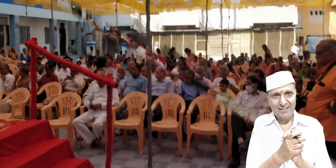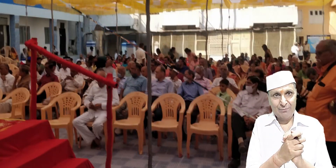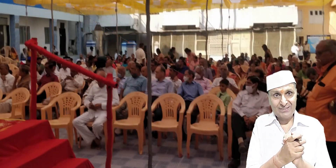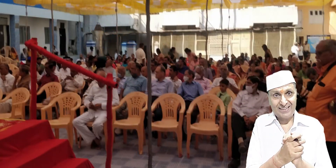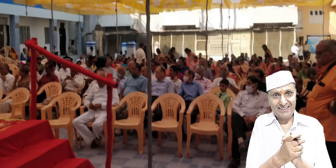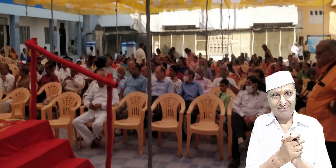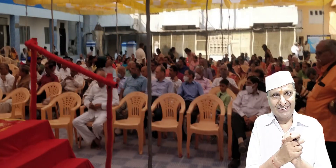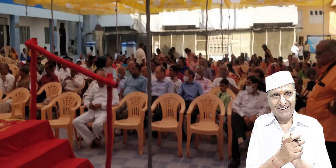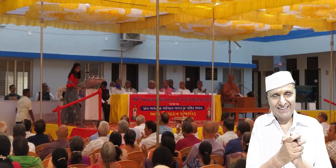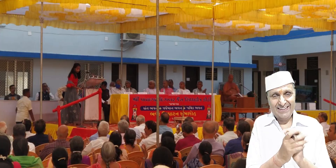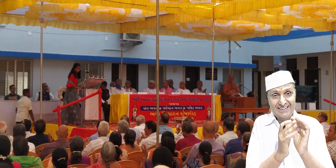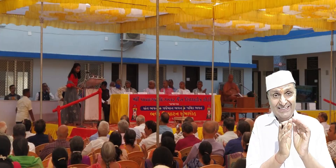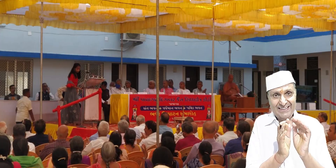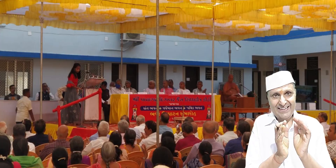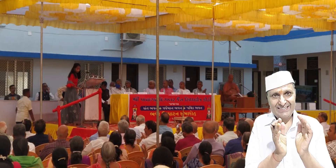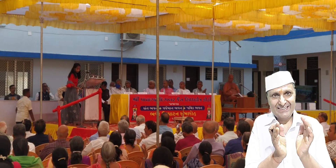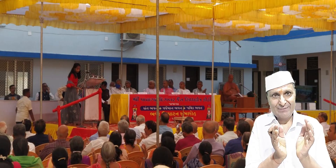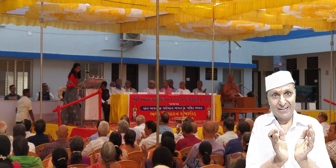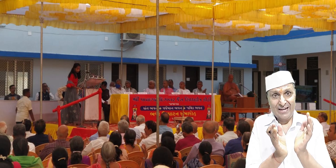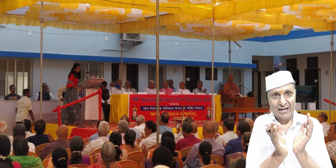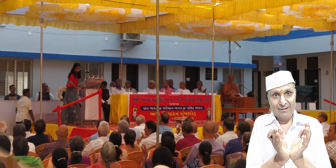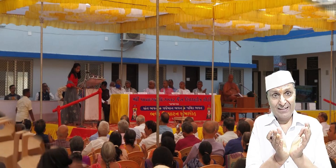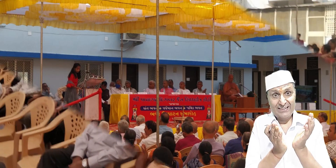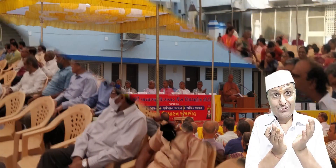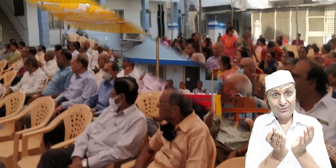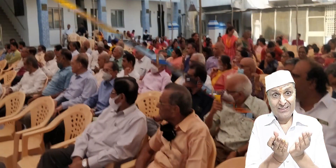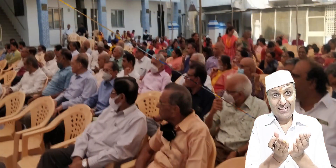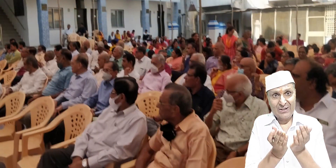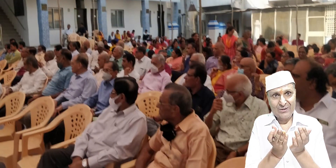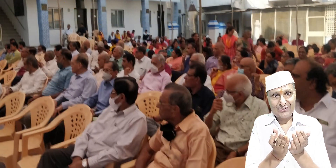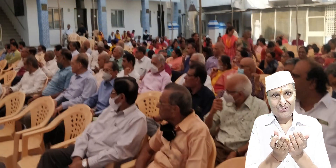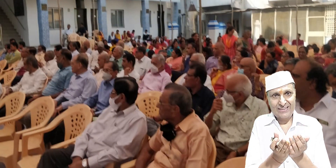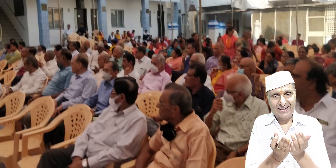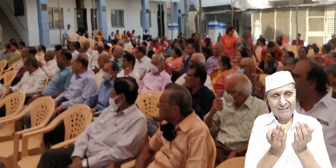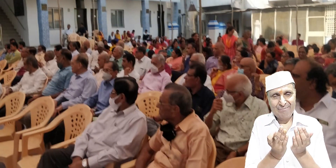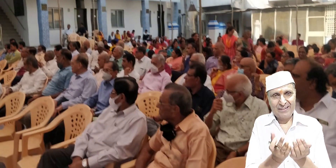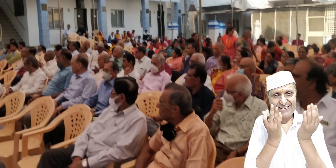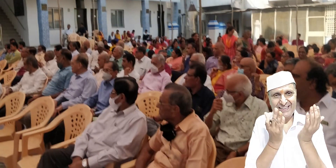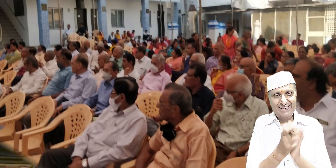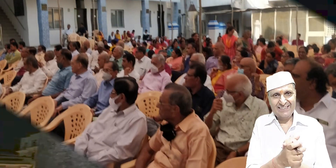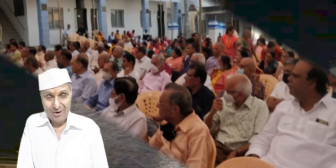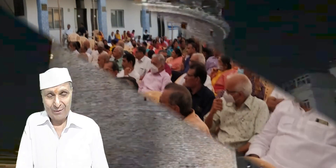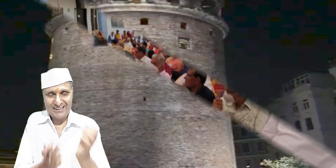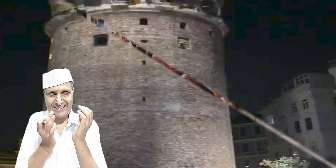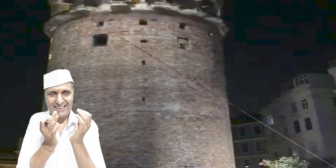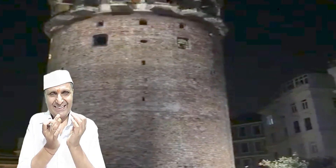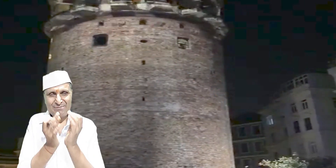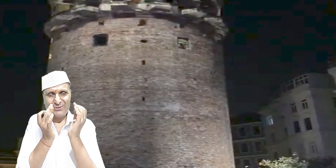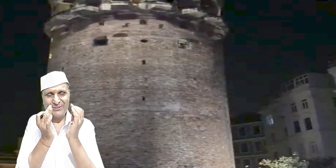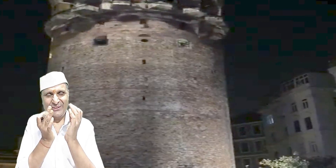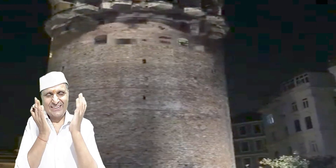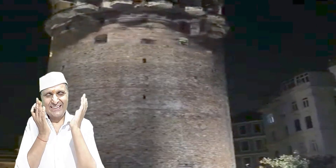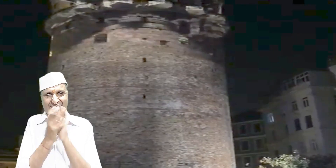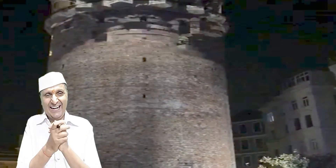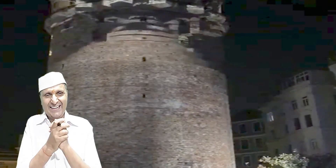ही हैं पहाड़ी के ऊपर 7 मंदिर हैं, धीरे धीरे इस क्षेत्र पर अब सुंदरता और सुविधाएं बढ़ती जा रही हैं। और अब जाते जाते आपको